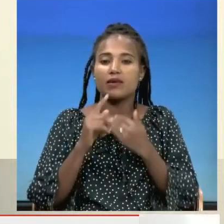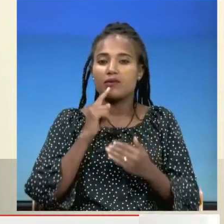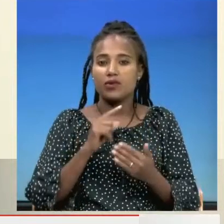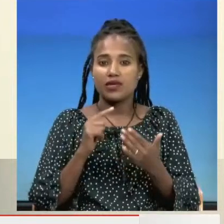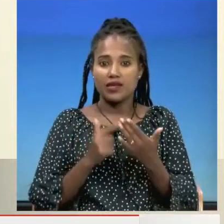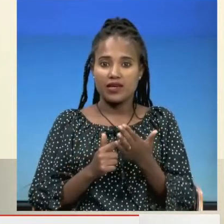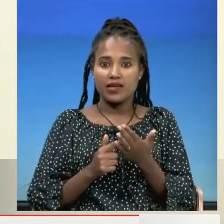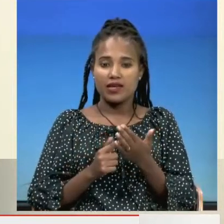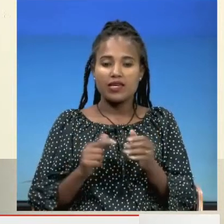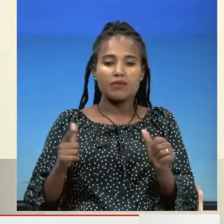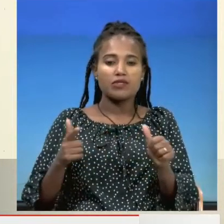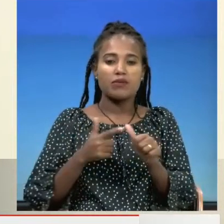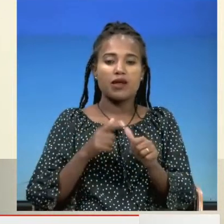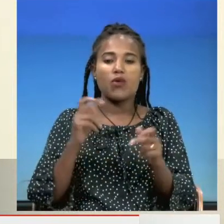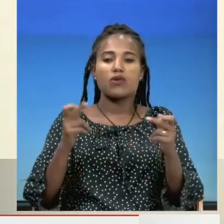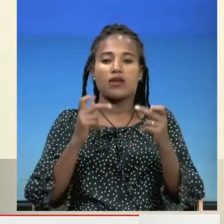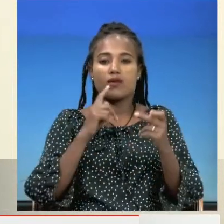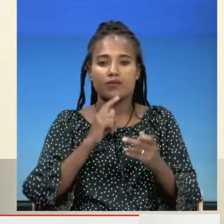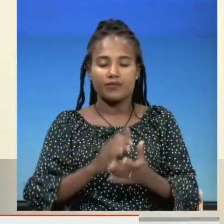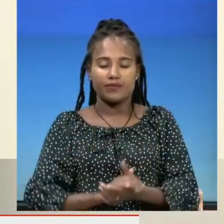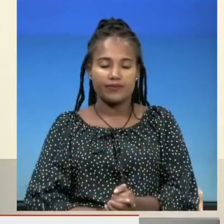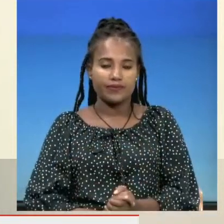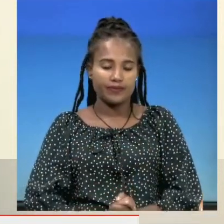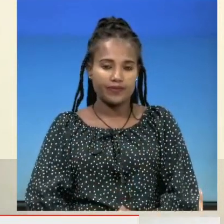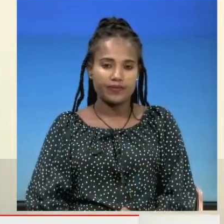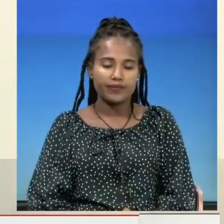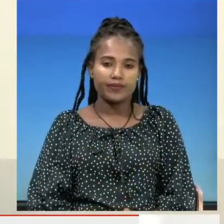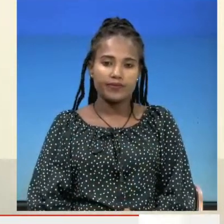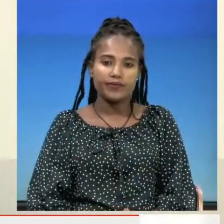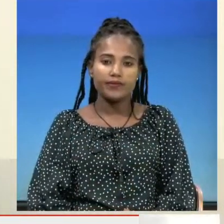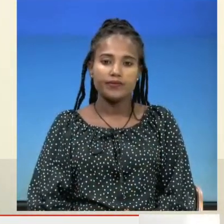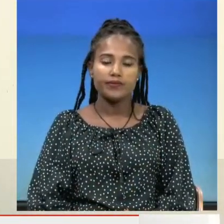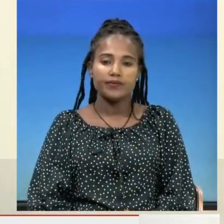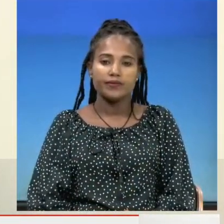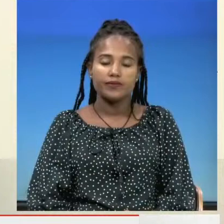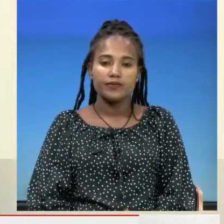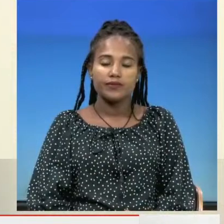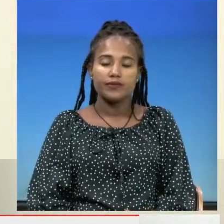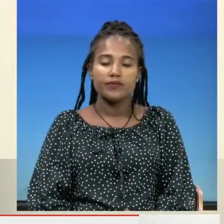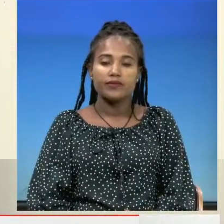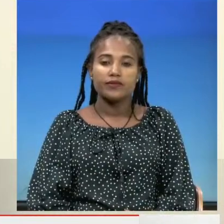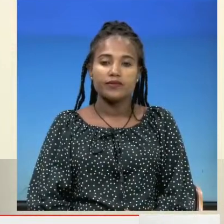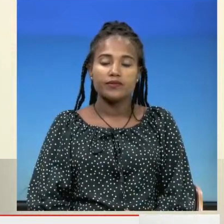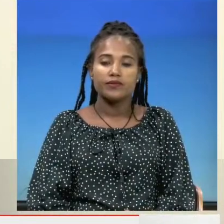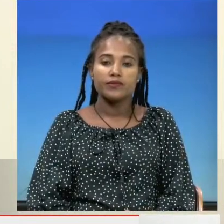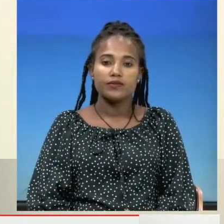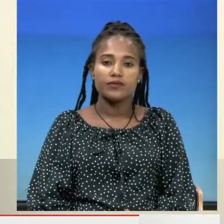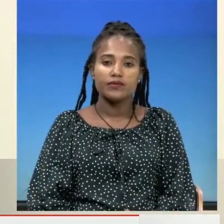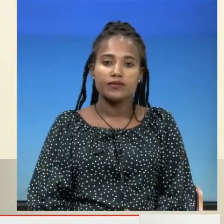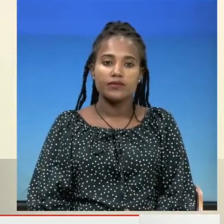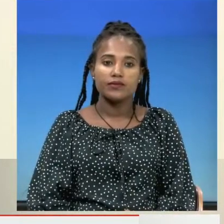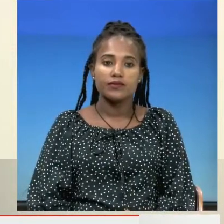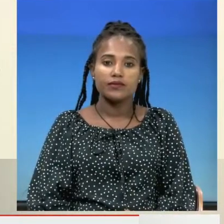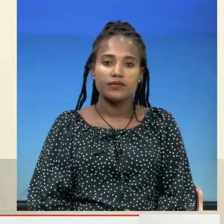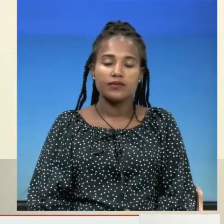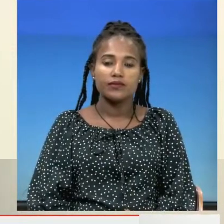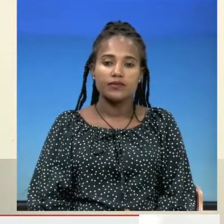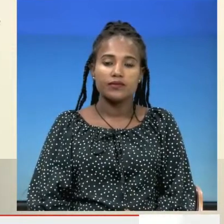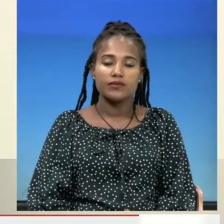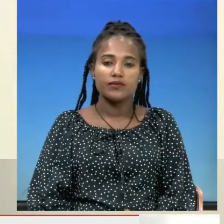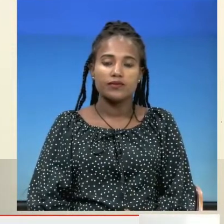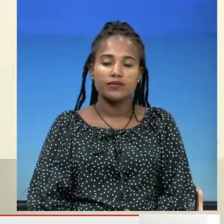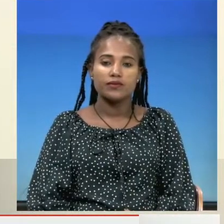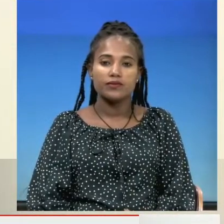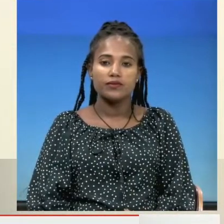ይህ የመጀመሪያው ድል ነው። But we are here in front of a success of a nation. Against all our